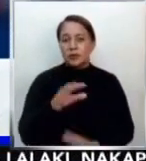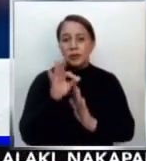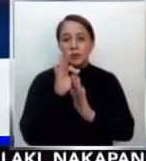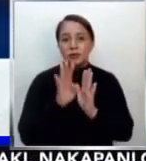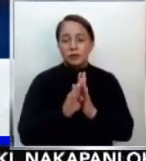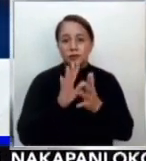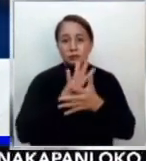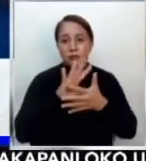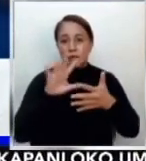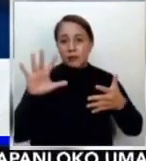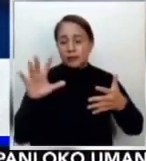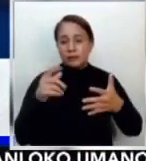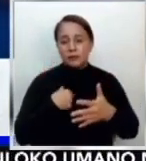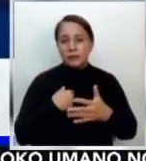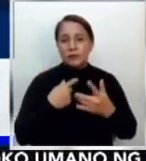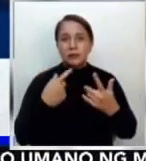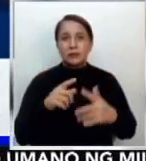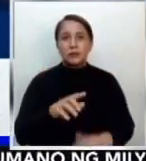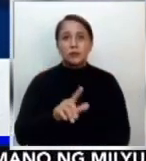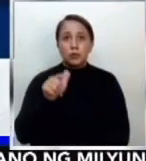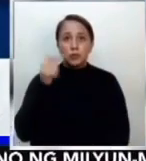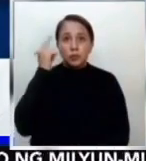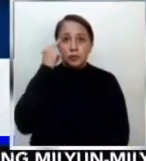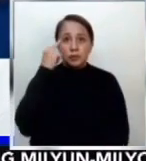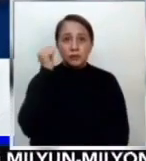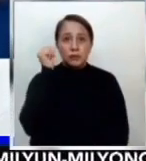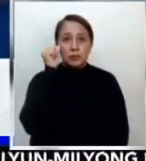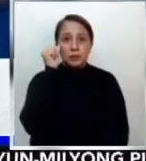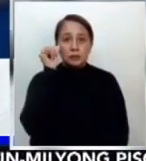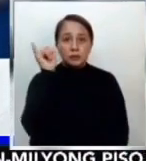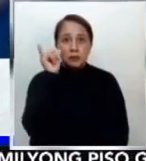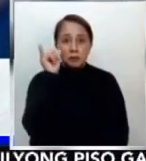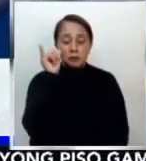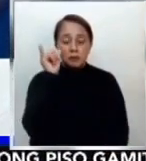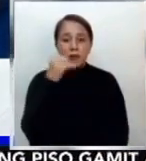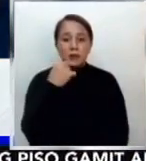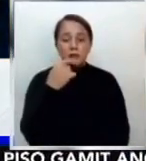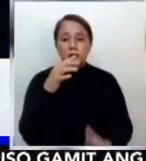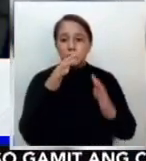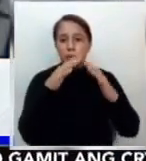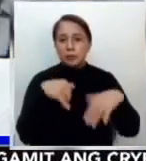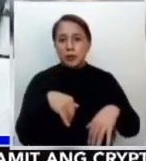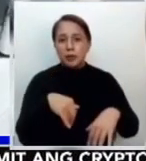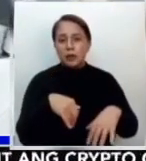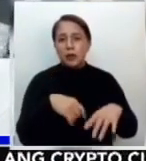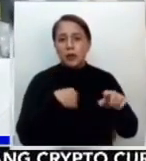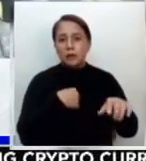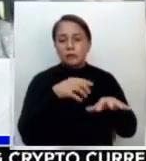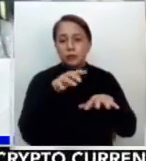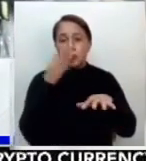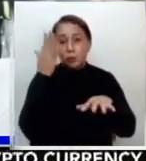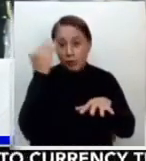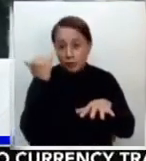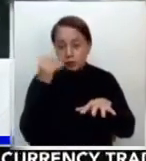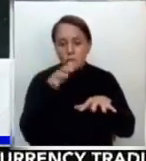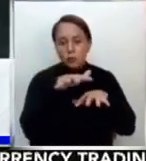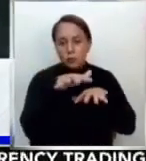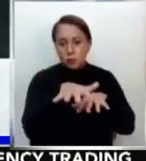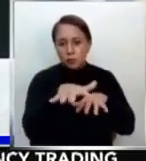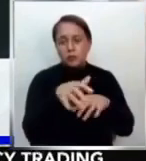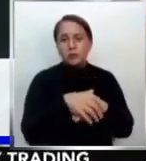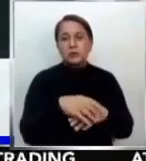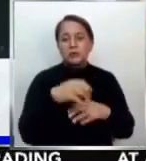sinisi ni Bohol Governor Art Yap ang pagguho ng tulay sa anyay stationary traffic. Ayon daw kay Engineer Magiting Cruz